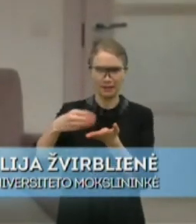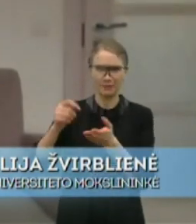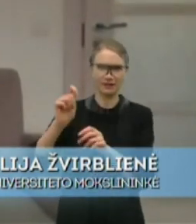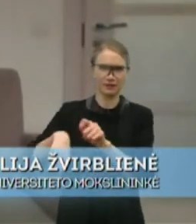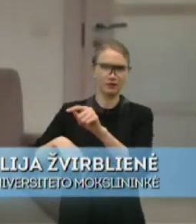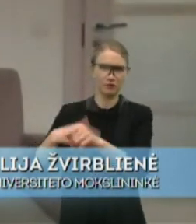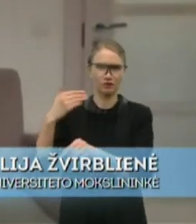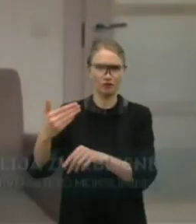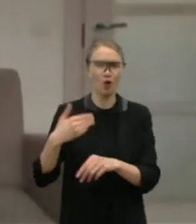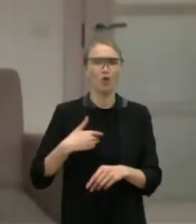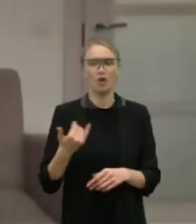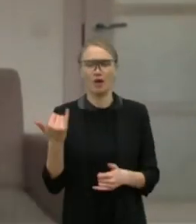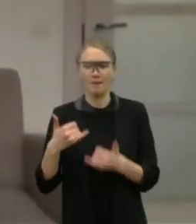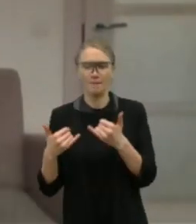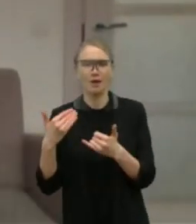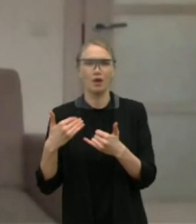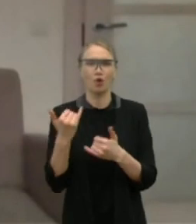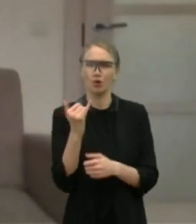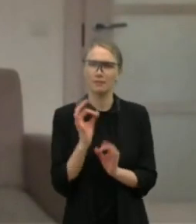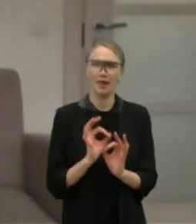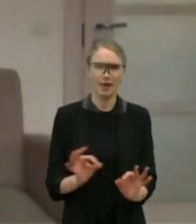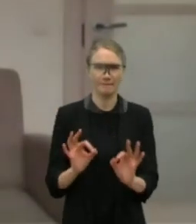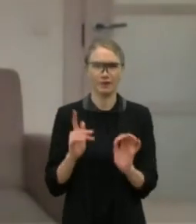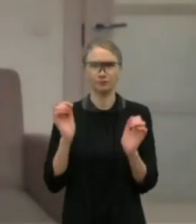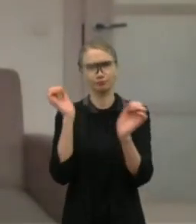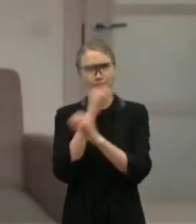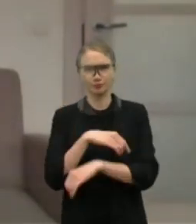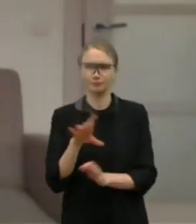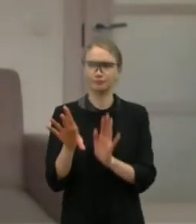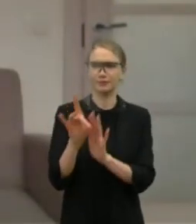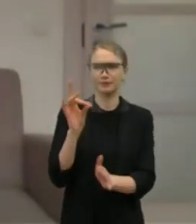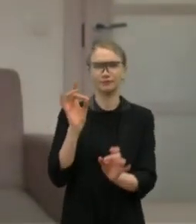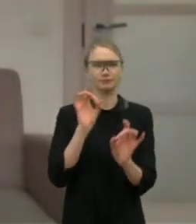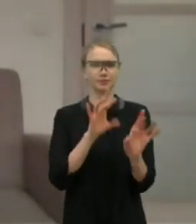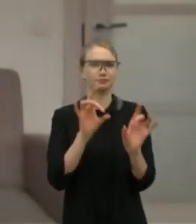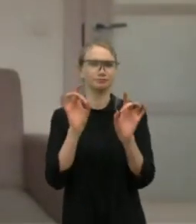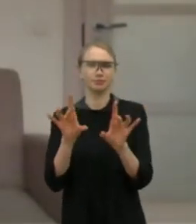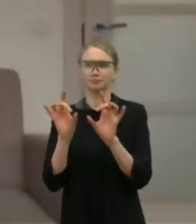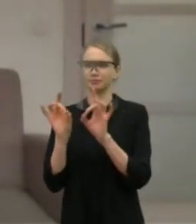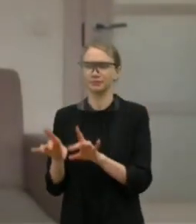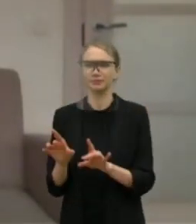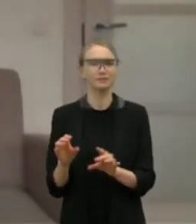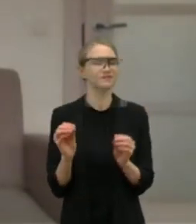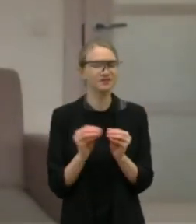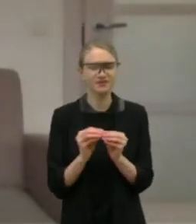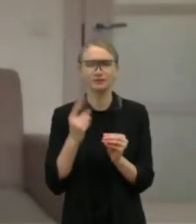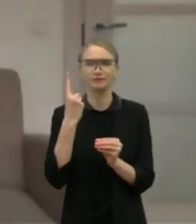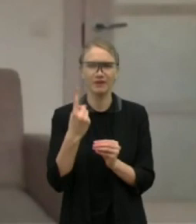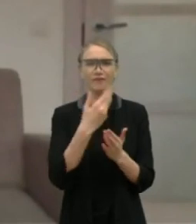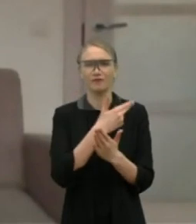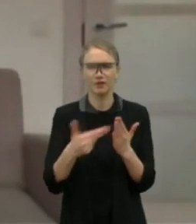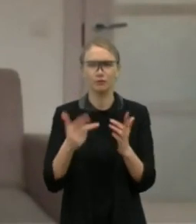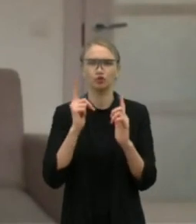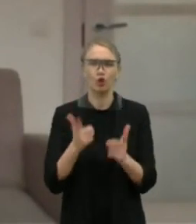patvirtinta kokybė, kad nebūtų tai kažkoks pasirinkimas labai įvairių reagentų, o būtent, kad būtų